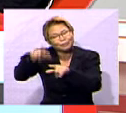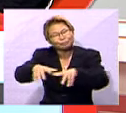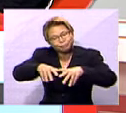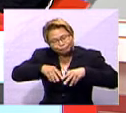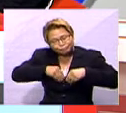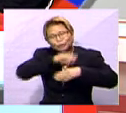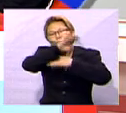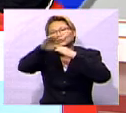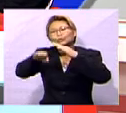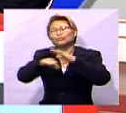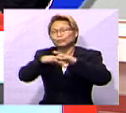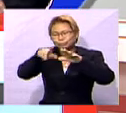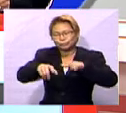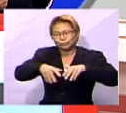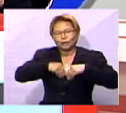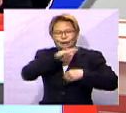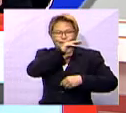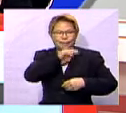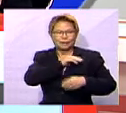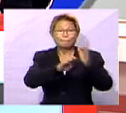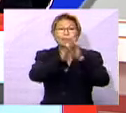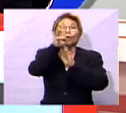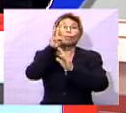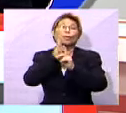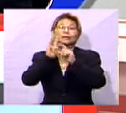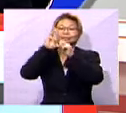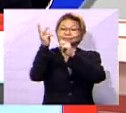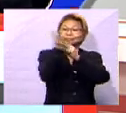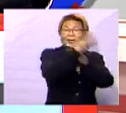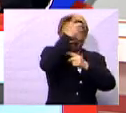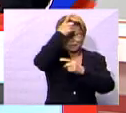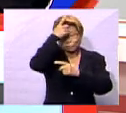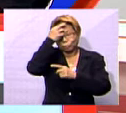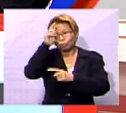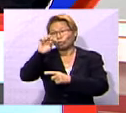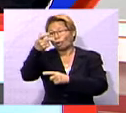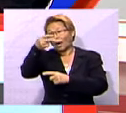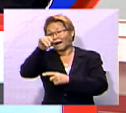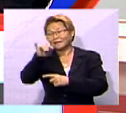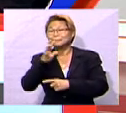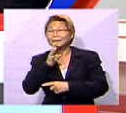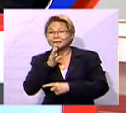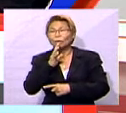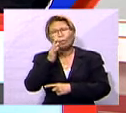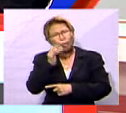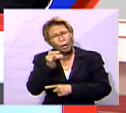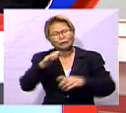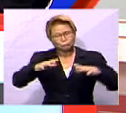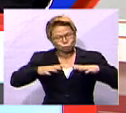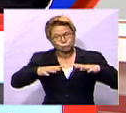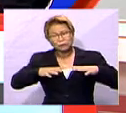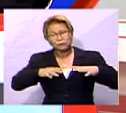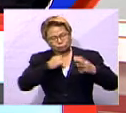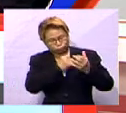baik semua pihak. Menteri Pembangunan Wanita, Keluarga dan Masyarakat Datuk Seri Rohani Abdul Karim berkata ini kerana cuti